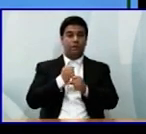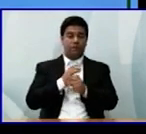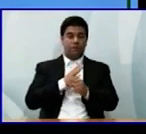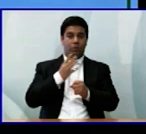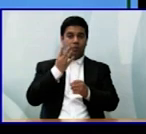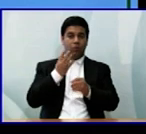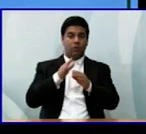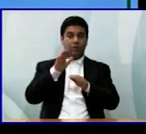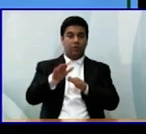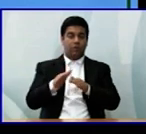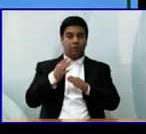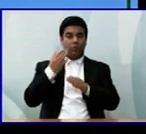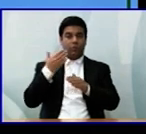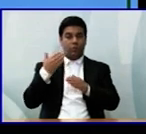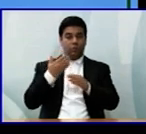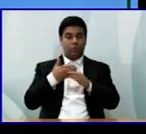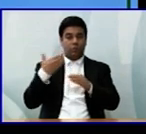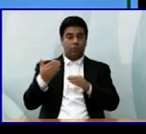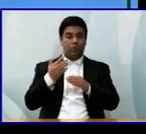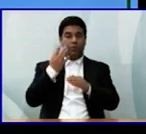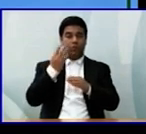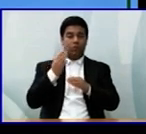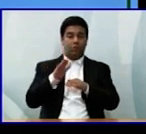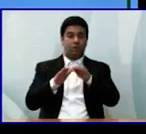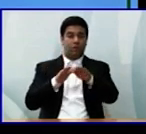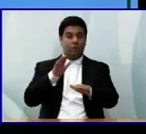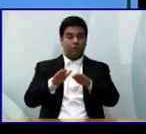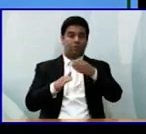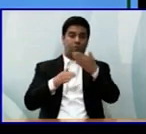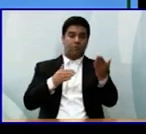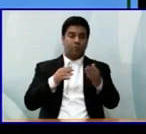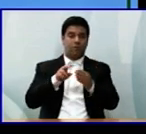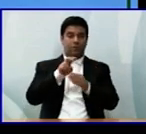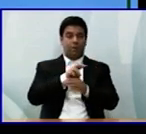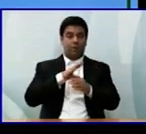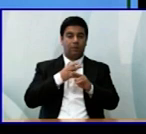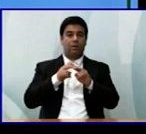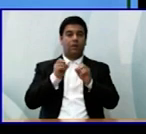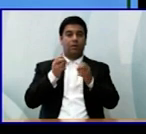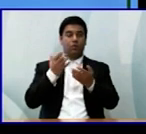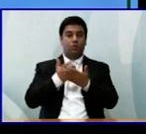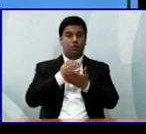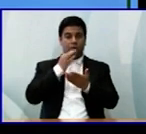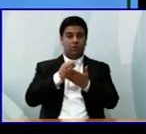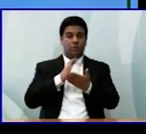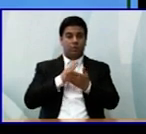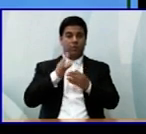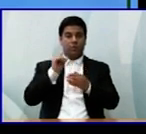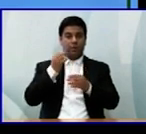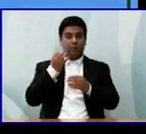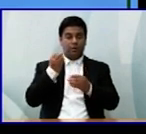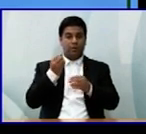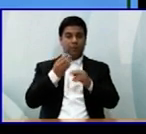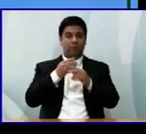4 qadam o'ngga va 4 qadam chapga sakradik. Va qanday javoblarga ega bo'ldik? Ya'ni yana minus